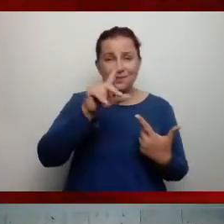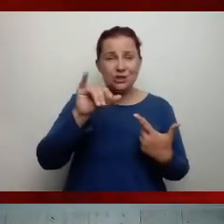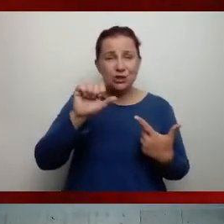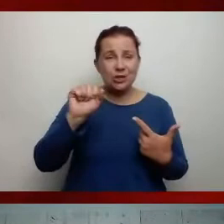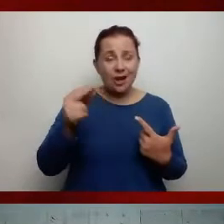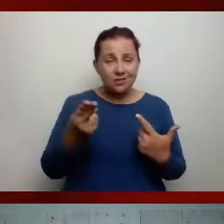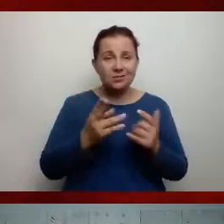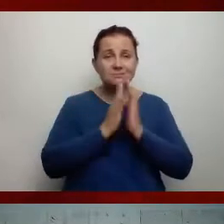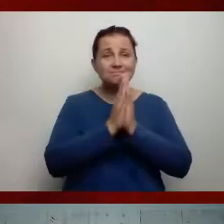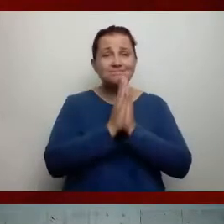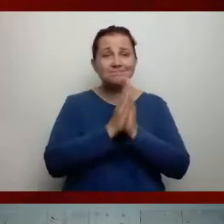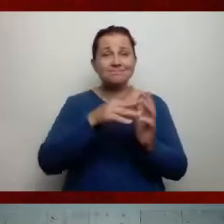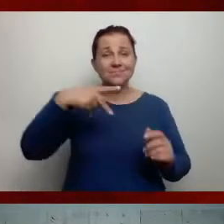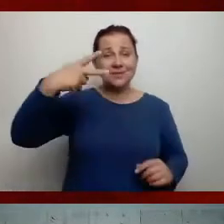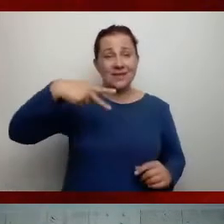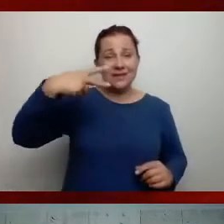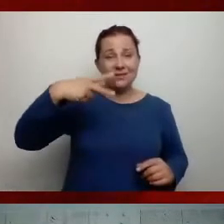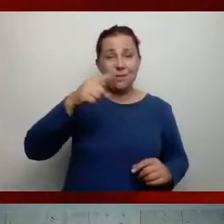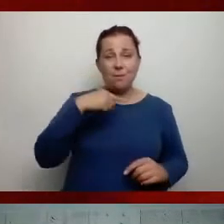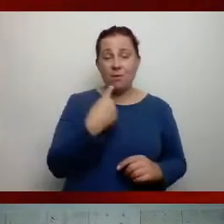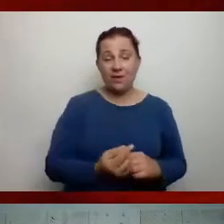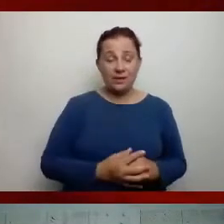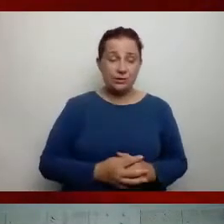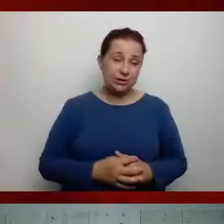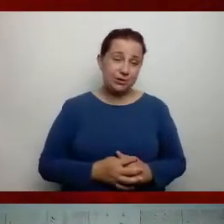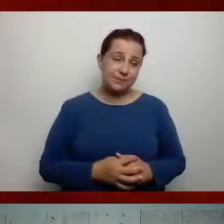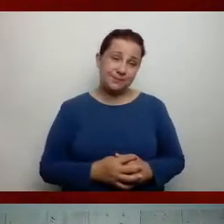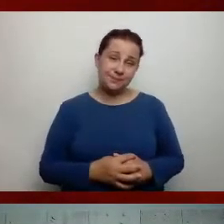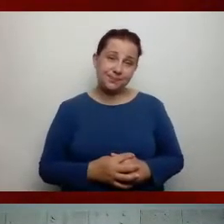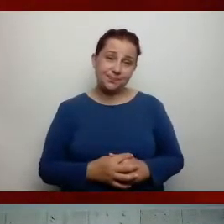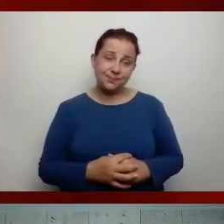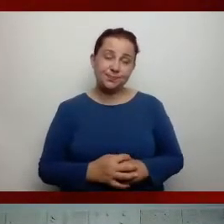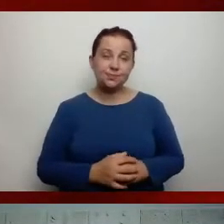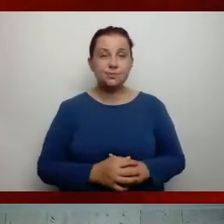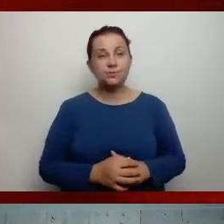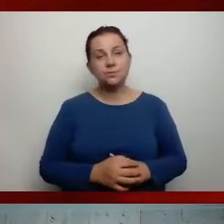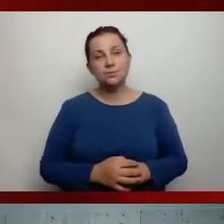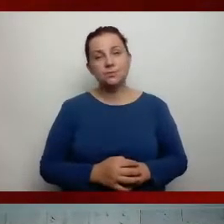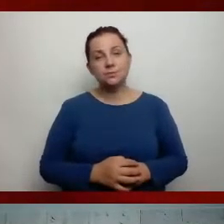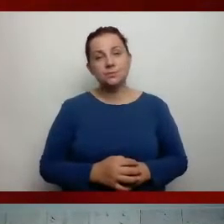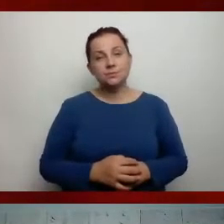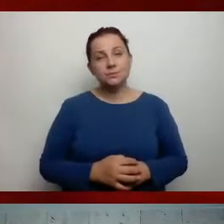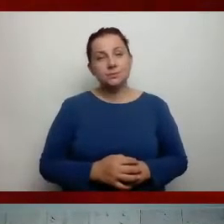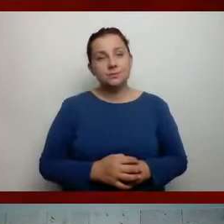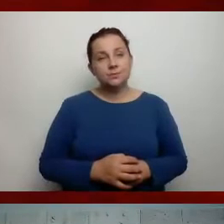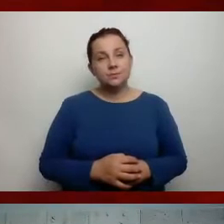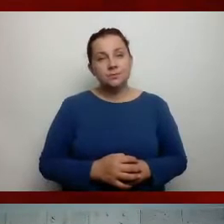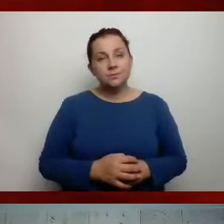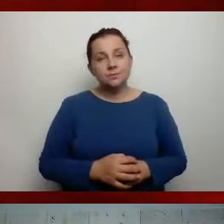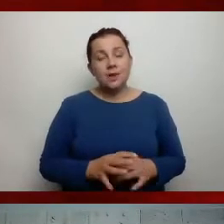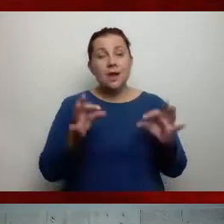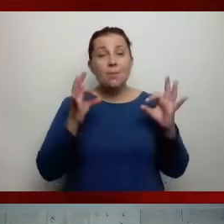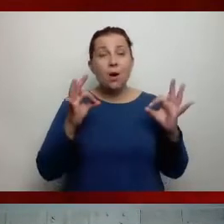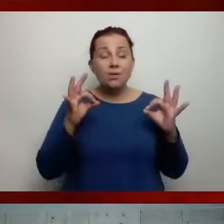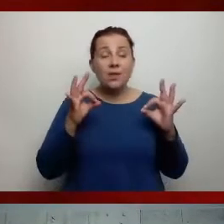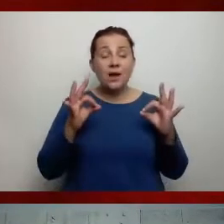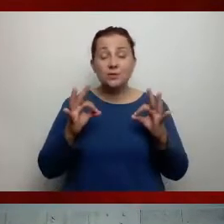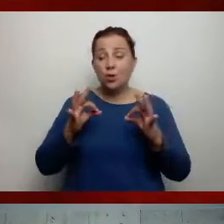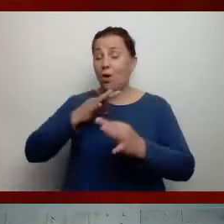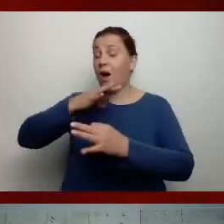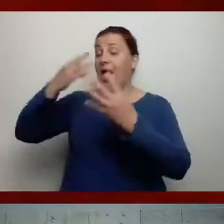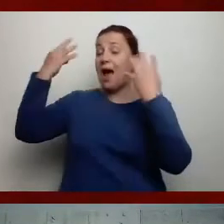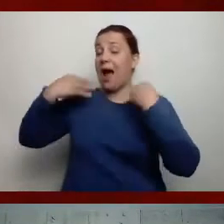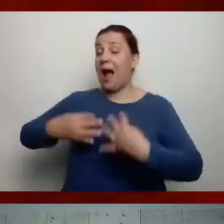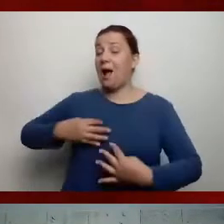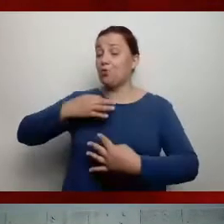o czujność, bo pan jako witkacolog z całą pewnością znajdzie więcej śladów, bo na razie w Autoportrecie Witkacego czytam